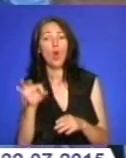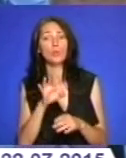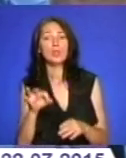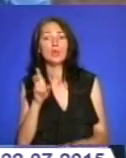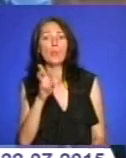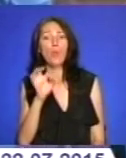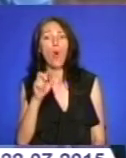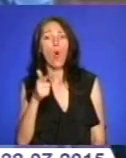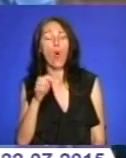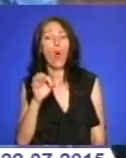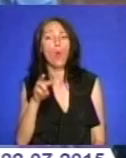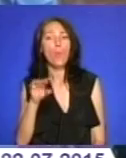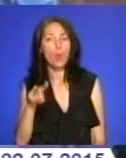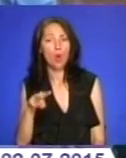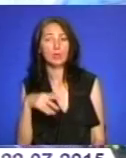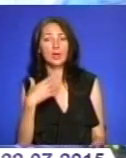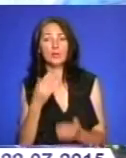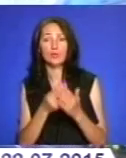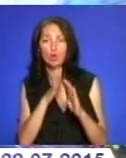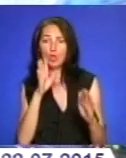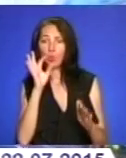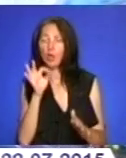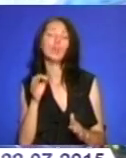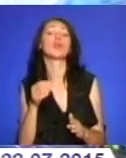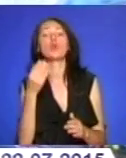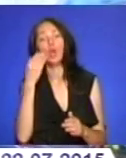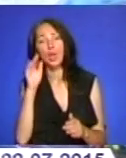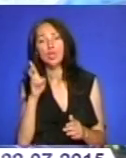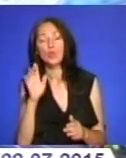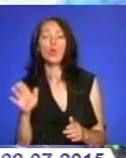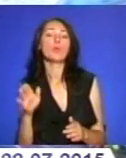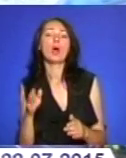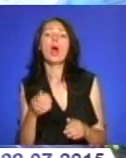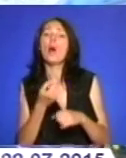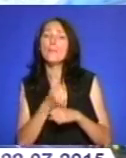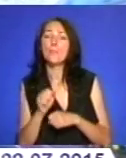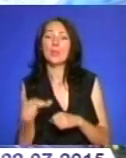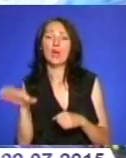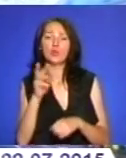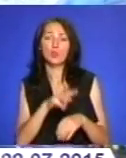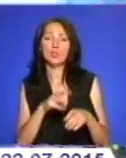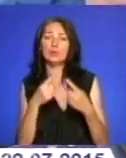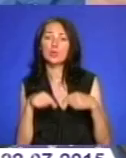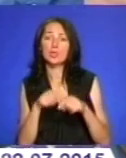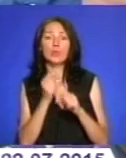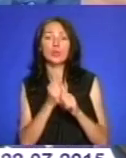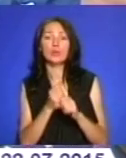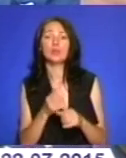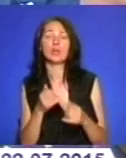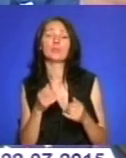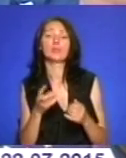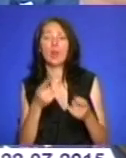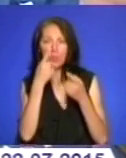Олександр Богомол у свою чергу стверджує, що значно краще було би примусити усю правоохоронну систему працювати на